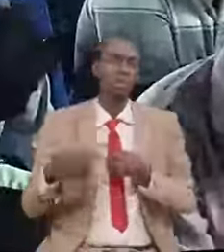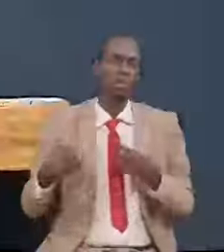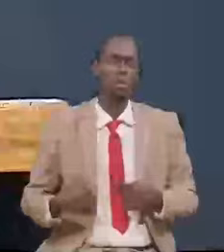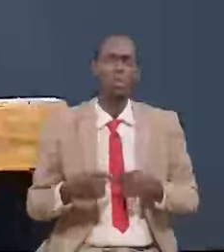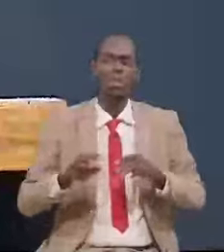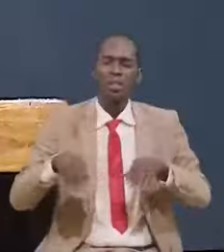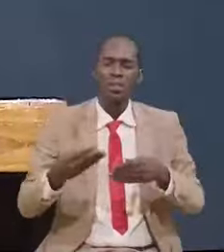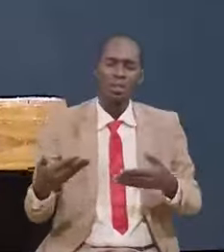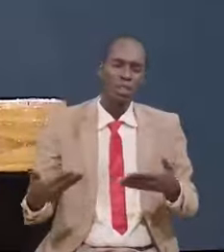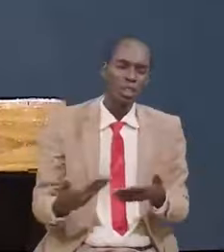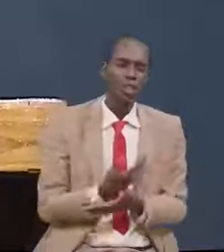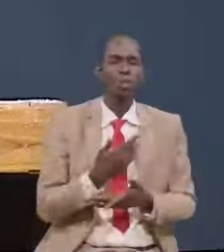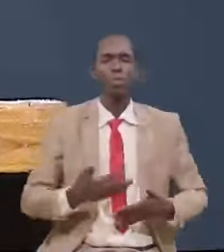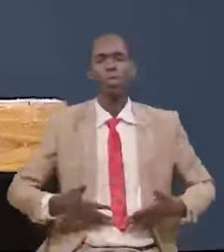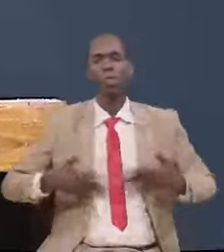Donne-leur une nouvelle vie.